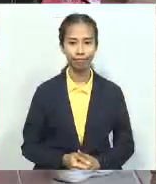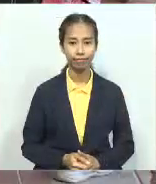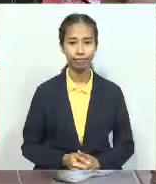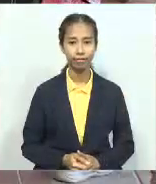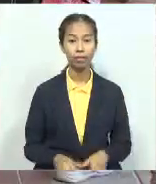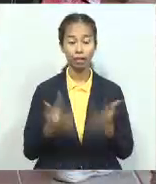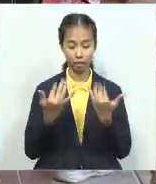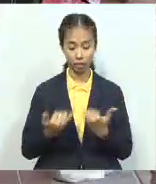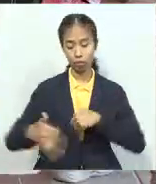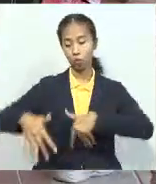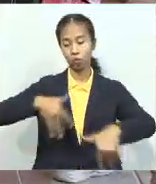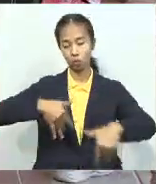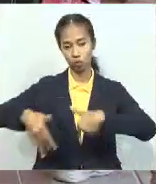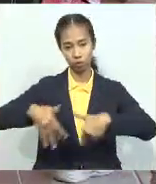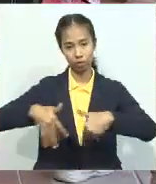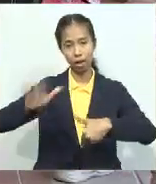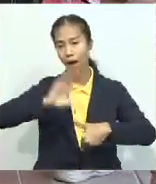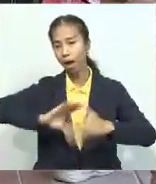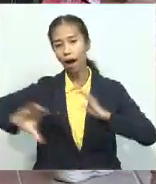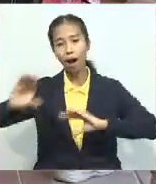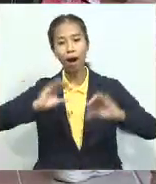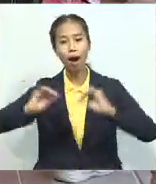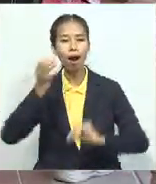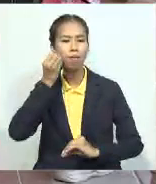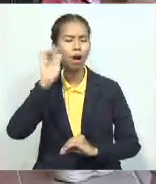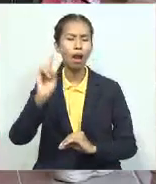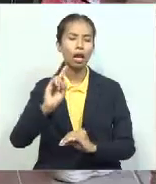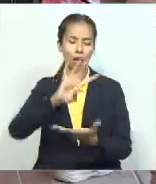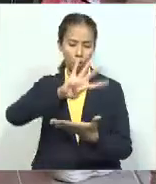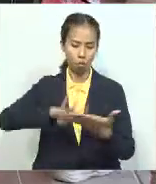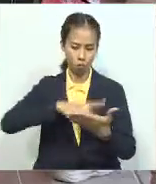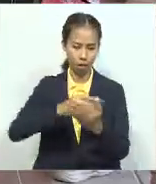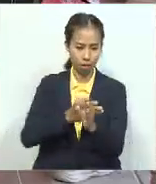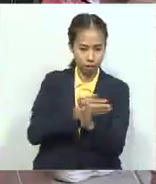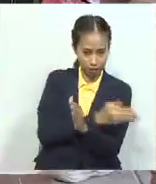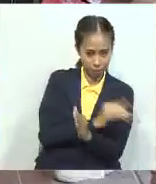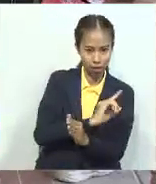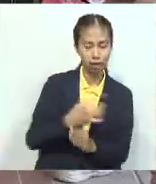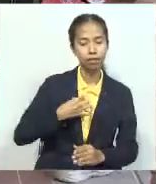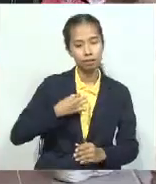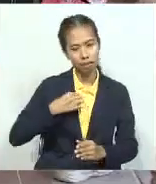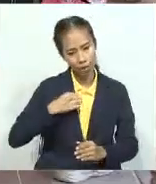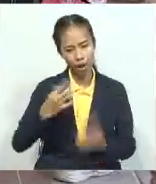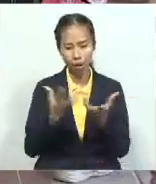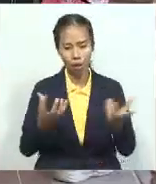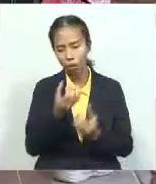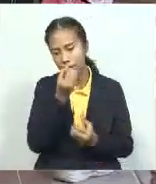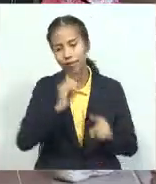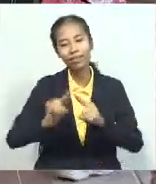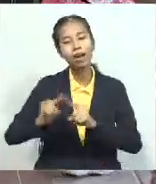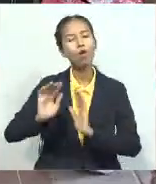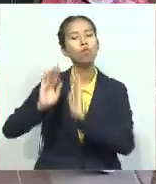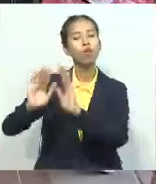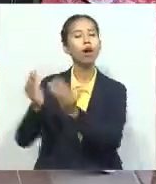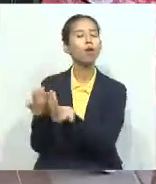ซึ่งส่วนใหญ่ประชาชนที่เดินทางกลับภูมิลำเนานะคะก็ได้มีการเตรียมความพร้อมในเรื่องของเสื้อผ้าอาหารที่จะนำไปฝากญาติแล้วก็มี